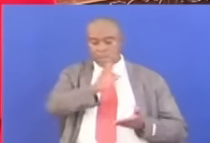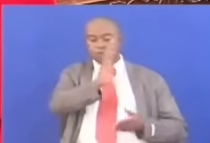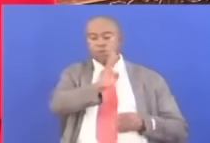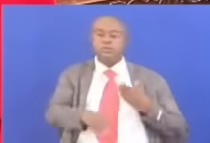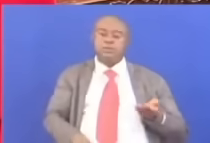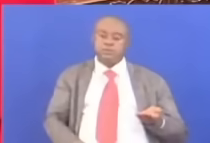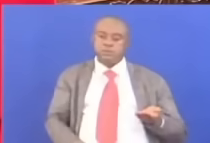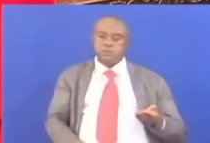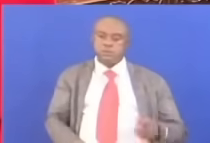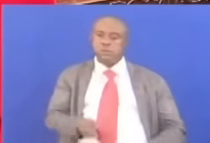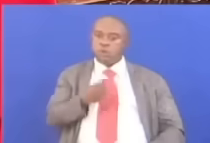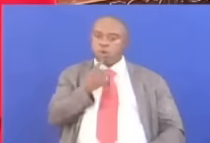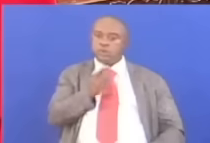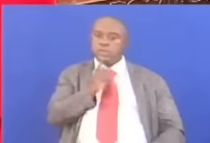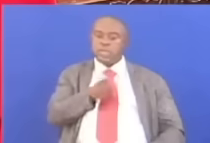kc